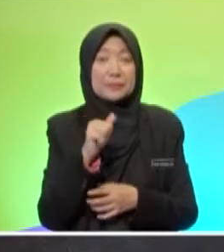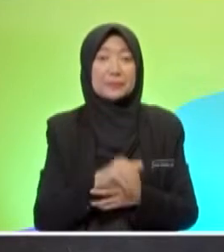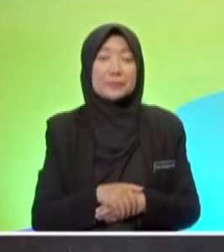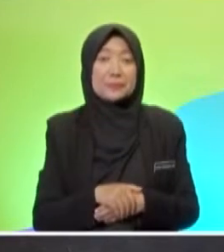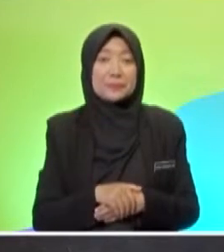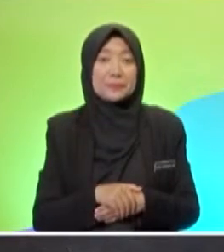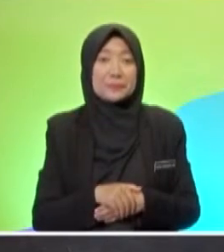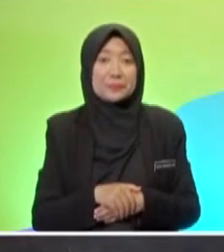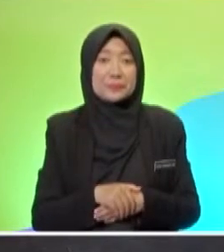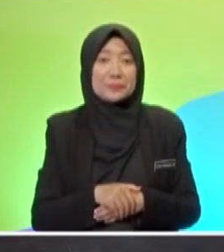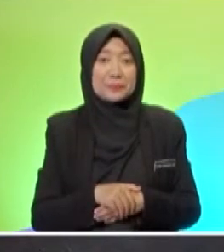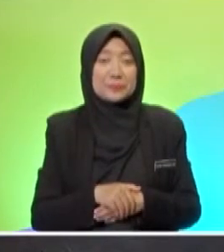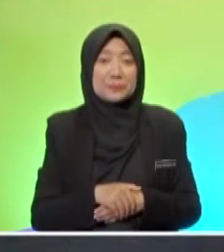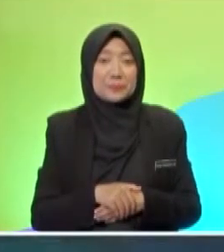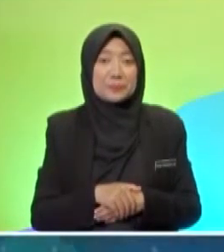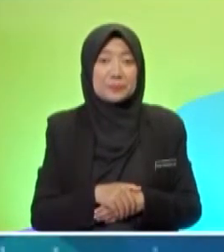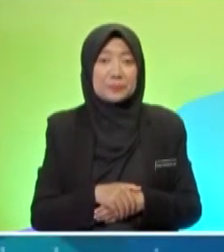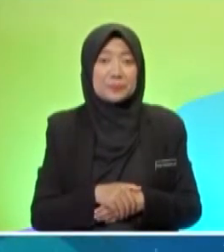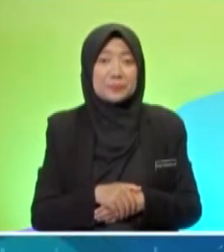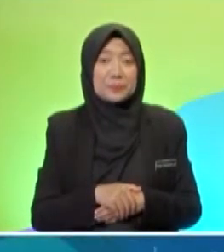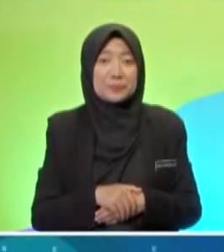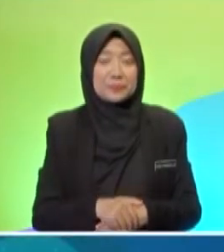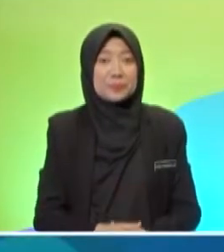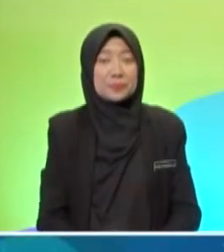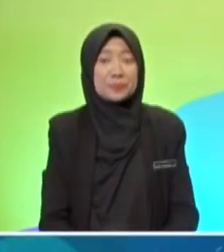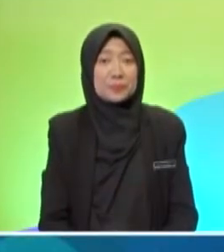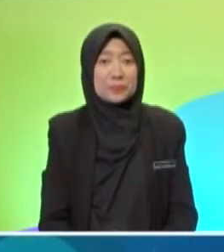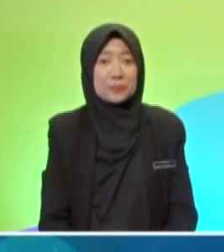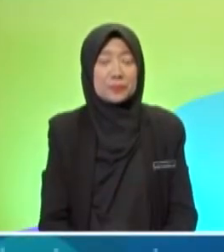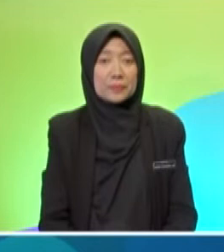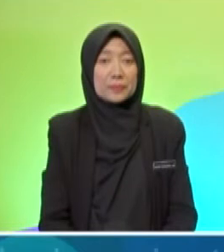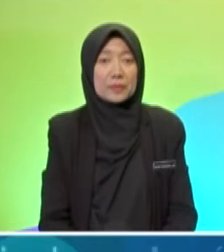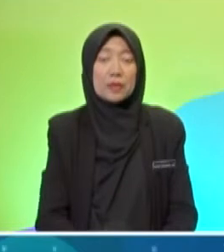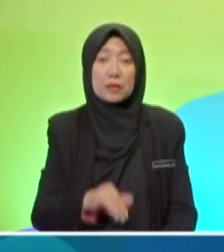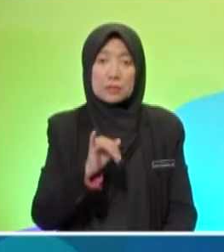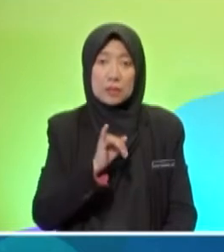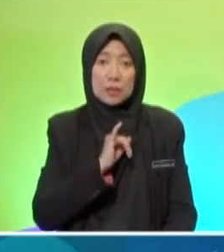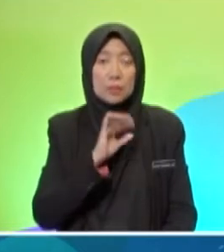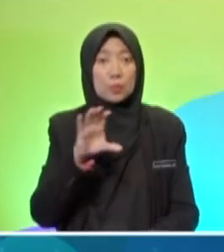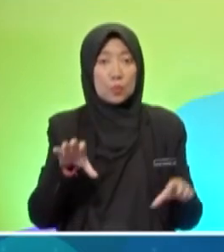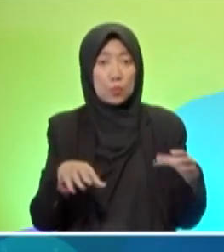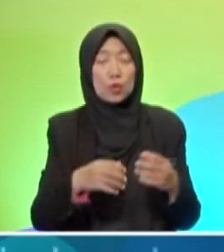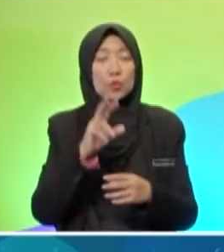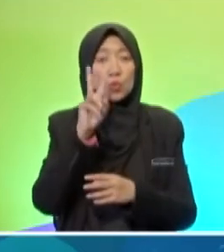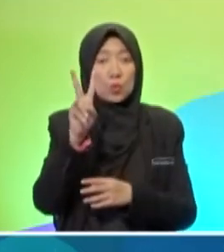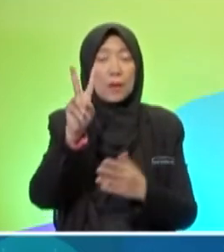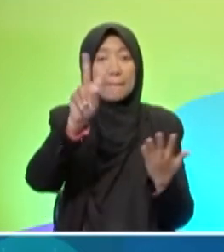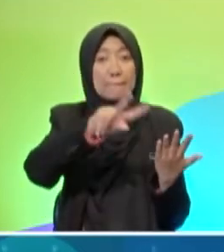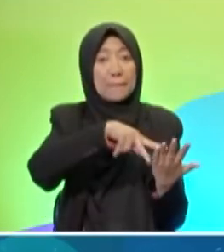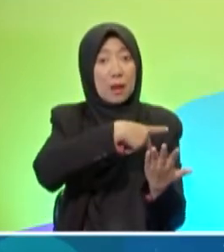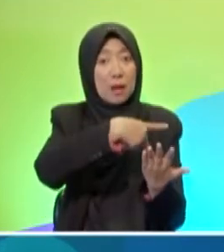enggak mungkin doa silakan ideal Yesaya cek Gus Yim membuat Duo pantun